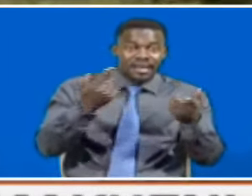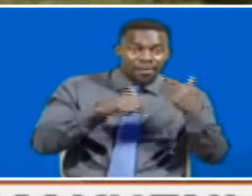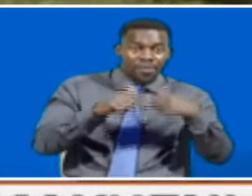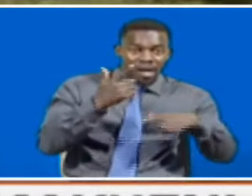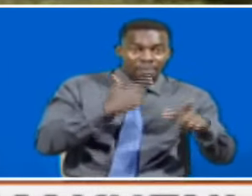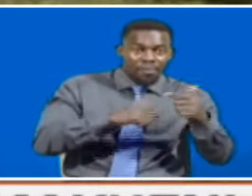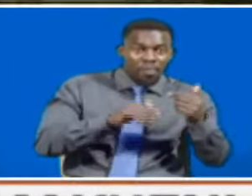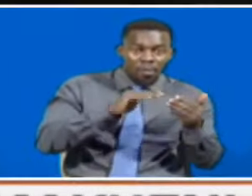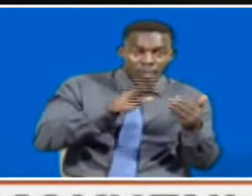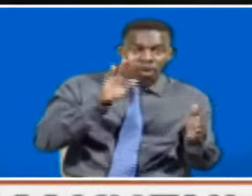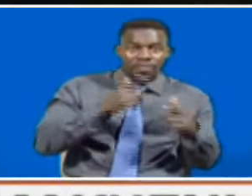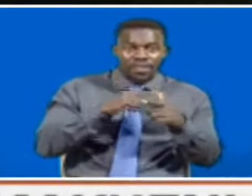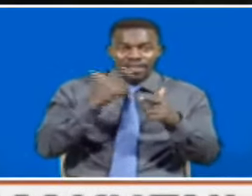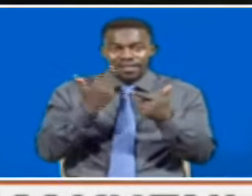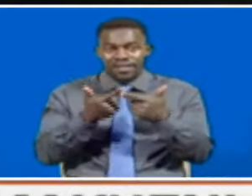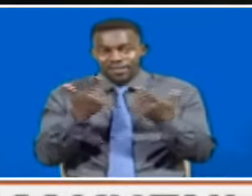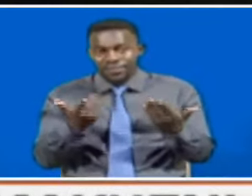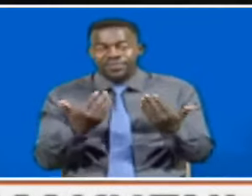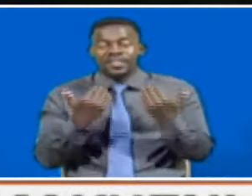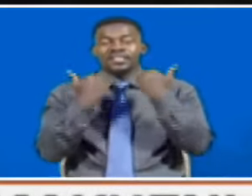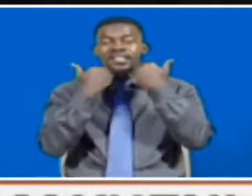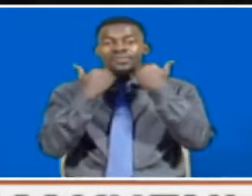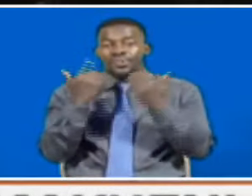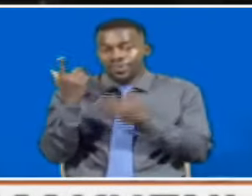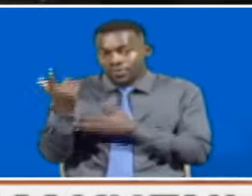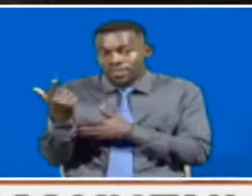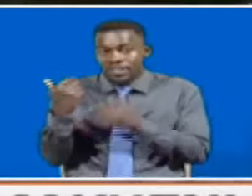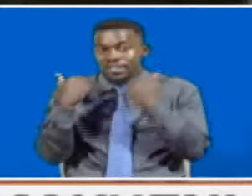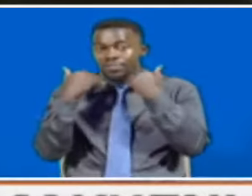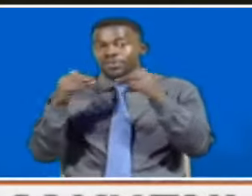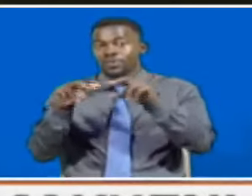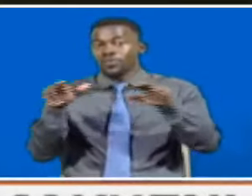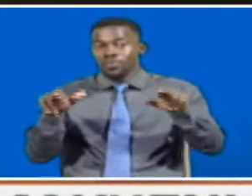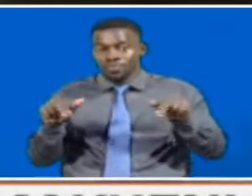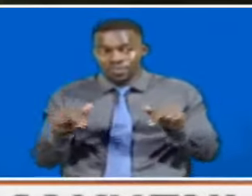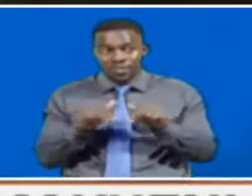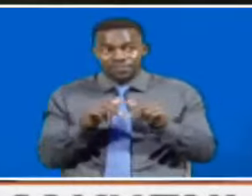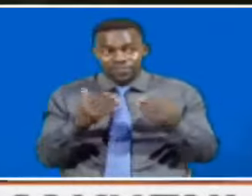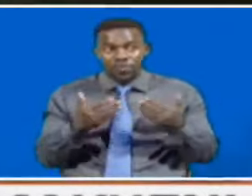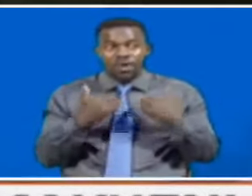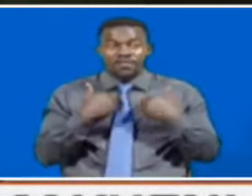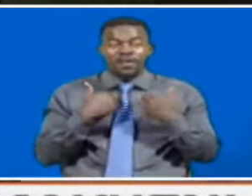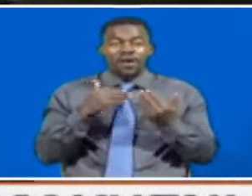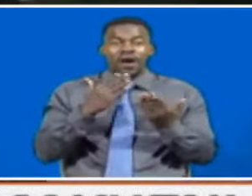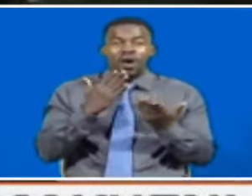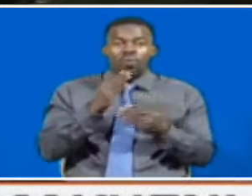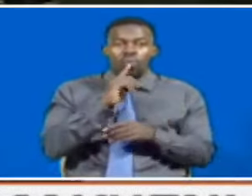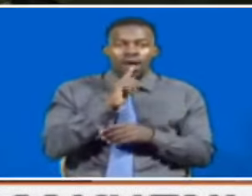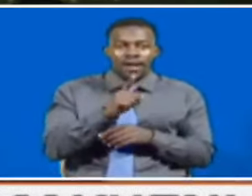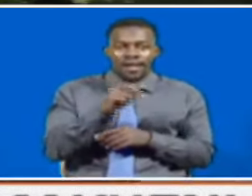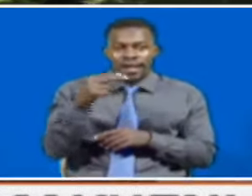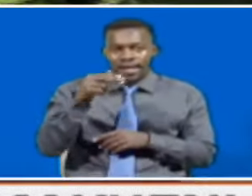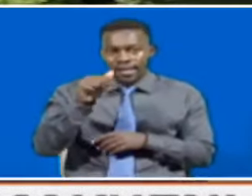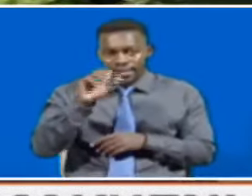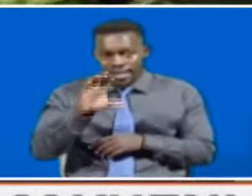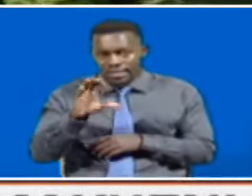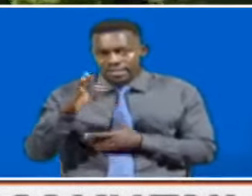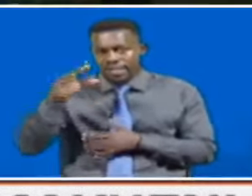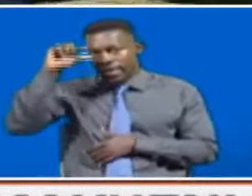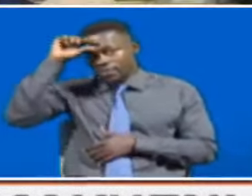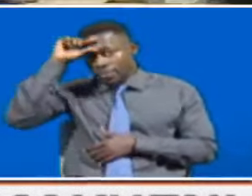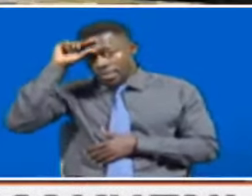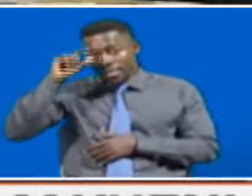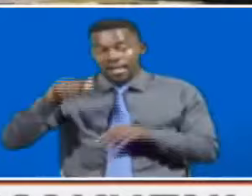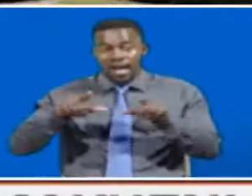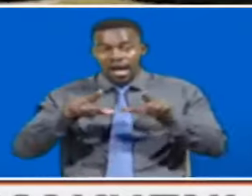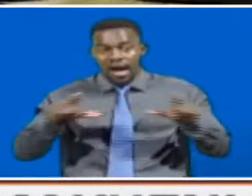wanalala kwa hizo hostels. Ekari 100 ambazo ziko katika eneo la kwa kadhoka ambazo hazikujulikana zilikuwa shamba ya serikali,